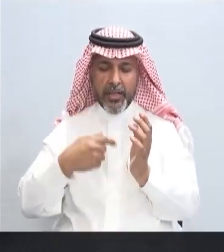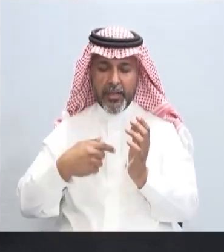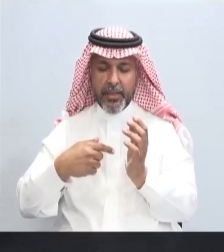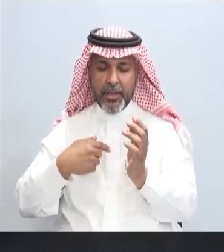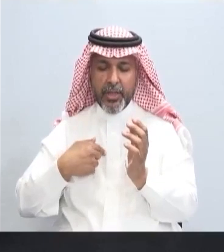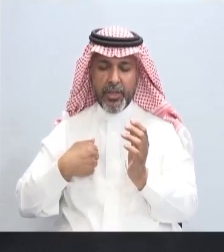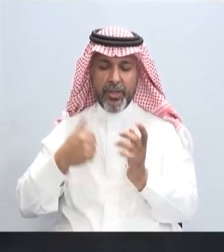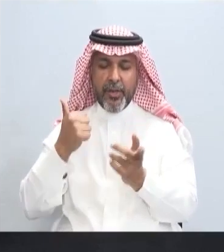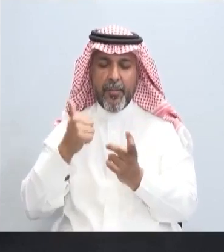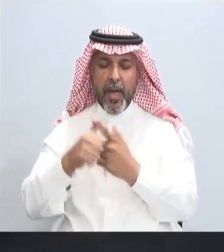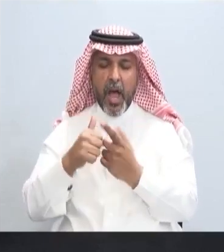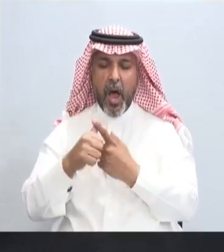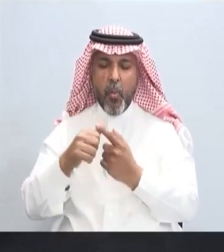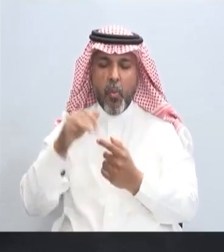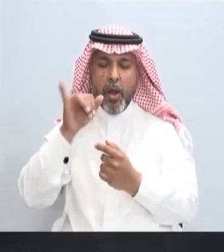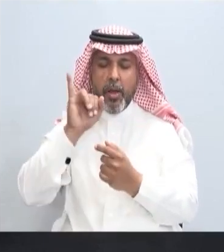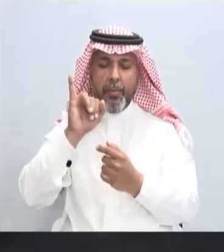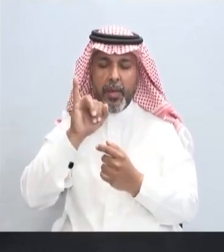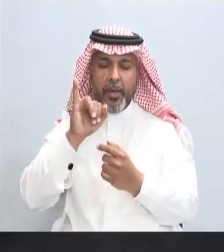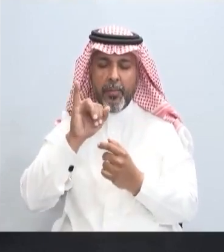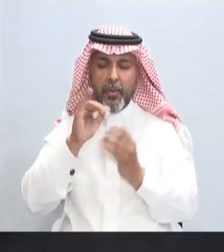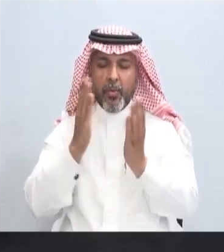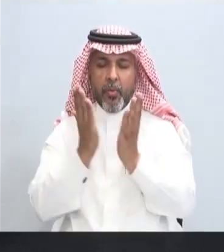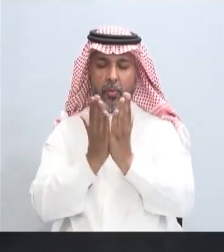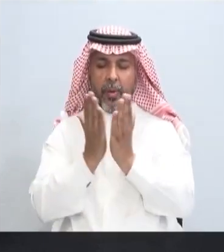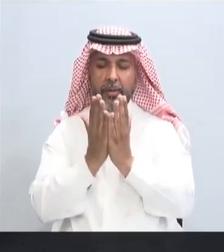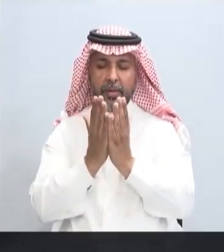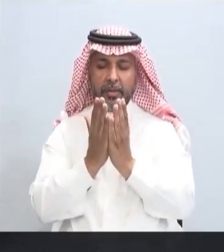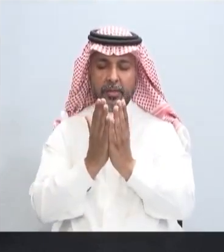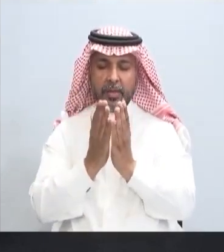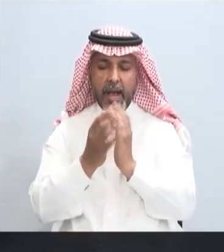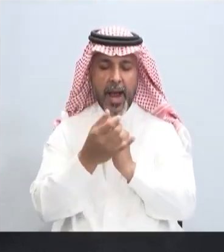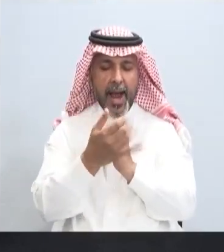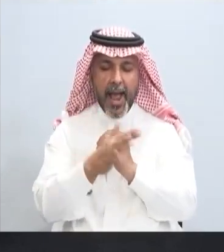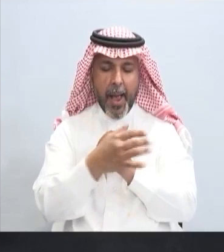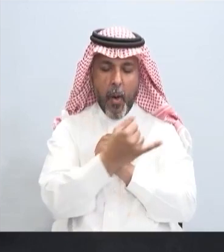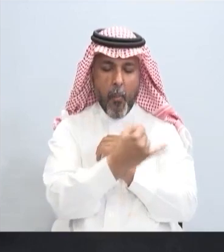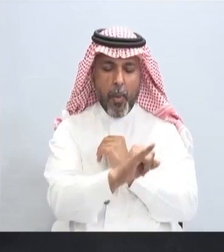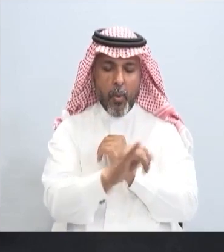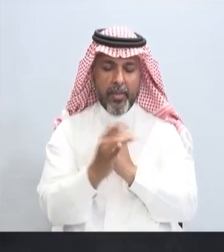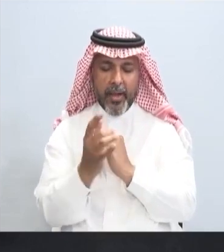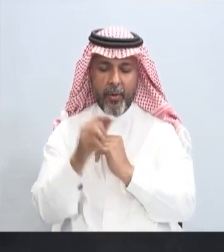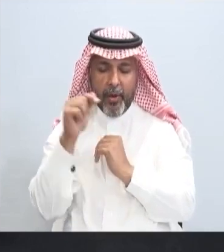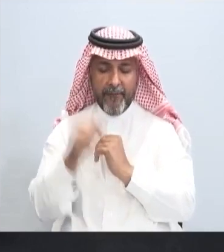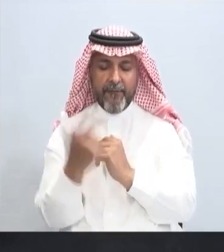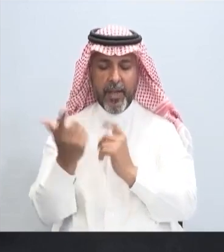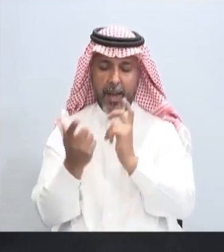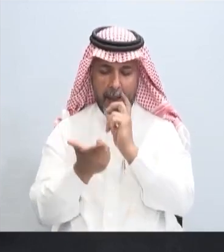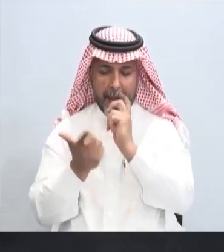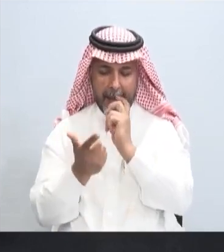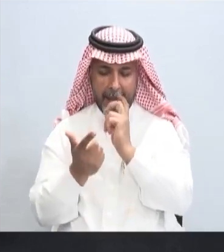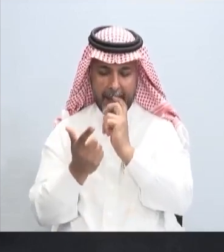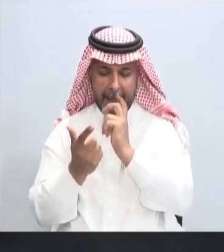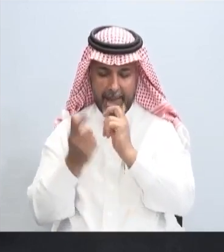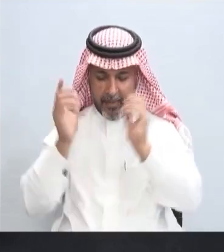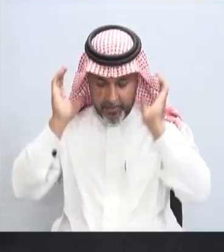بحرف الميم لا يمنع مجوده في الصف الاول الثانوي يعني ما في فهنا قد يكون عندي طالب اسمه ما بحرف الميم